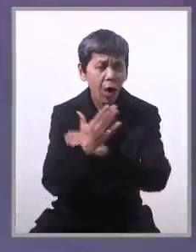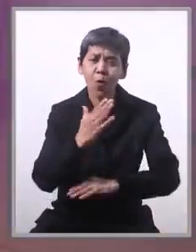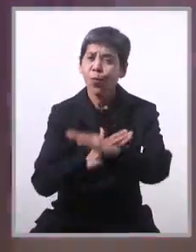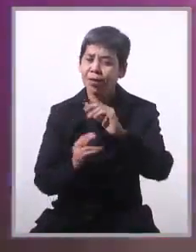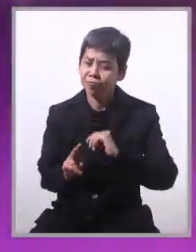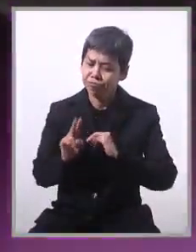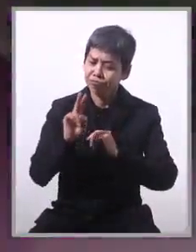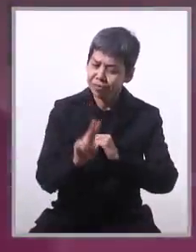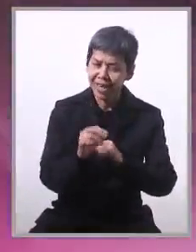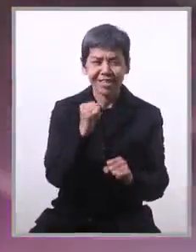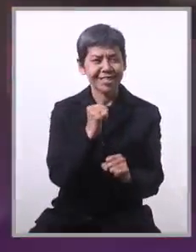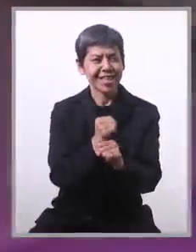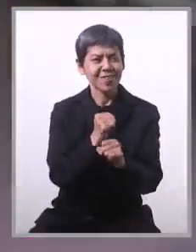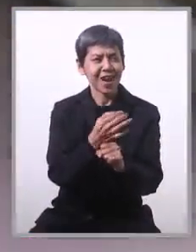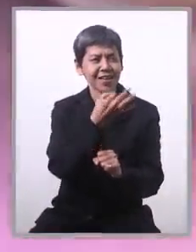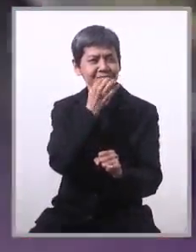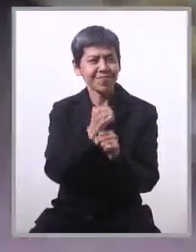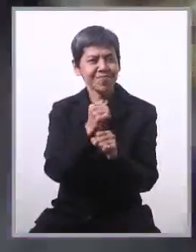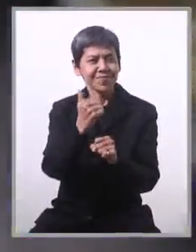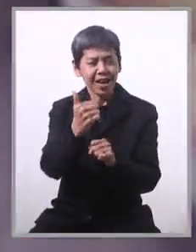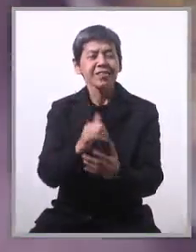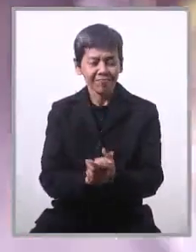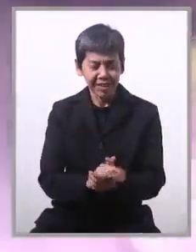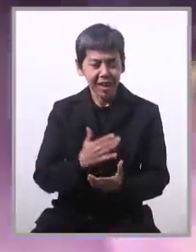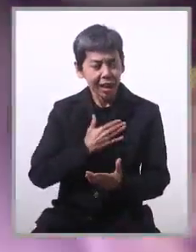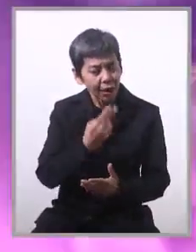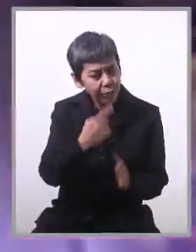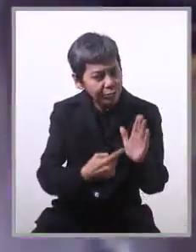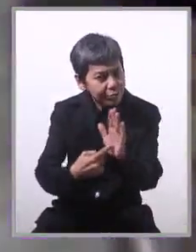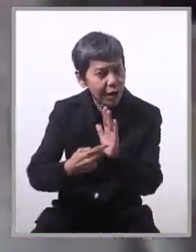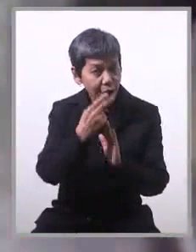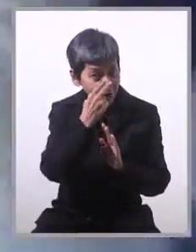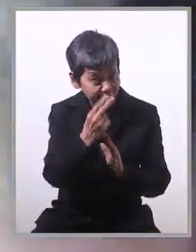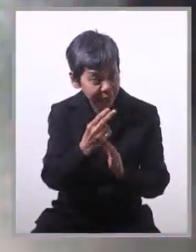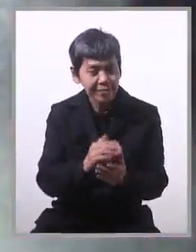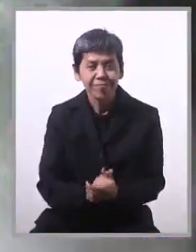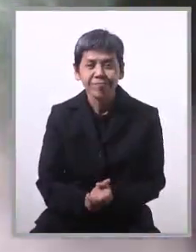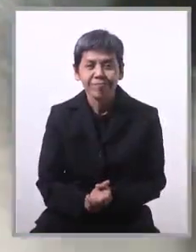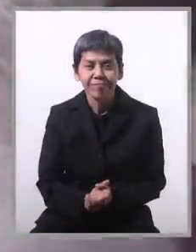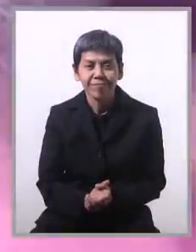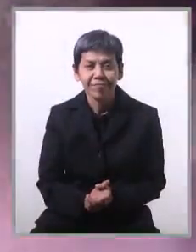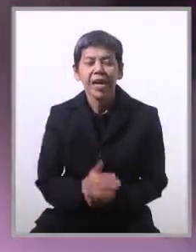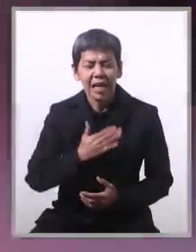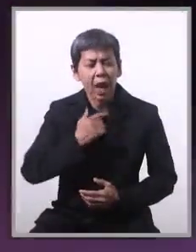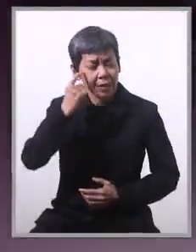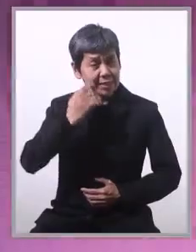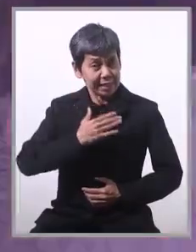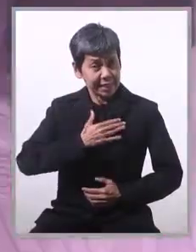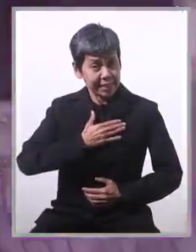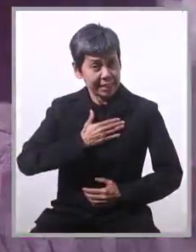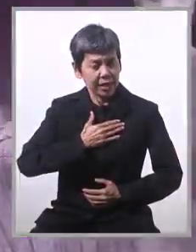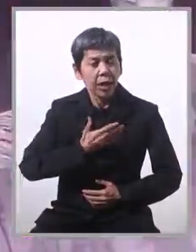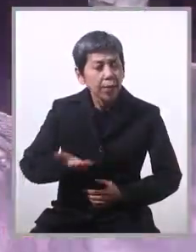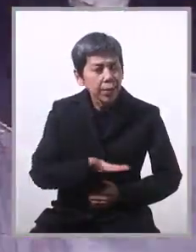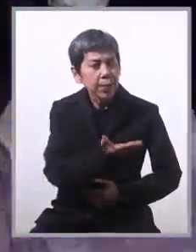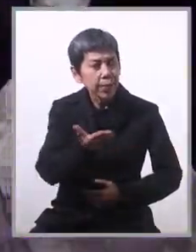นพิการได้เข้ามามีงานทำที่รายการของเราได้นำมาฝากคุณผู้ชมในวันนี้ค่ะอุ๋ยหวังเป็นอย่างยิ่งนะคะว่า